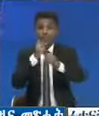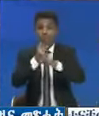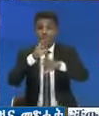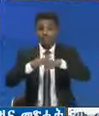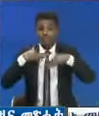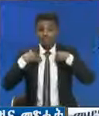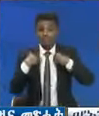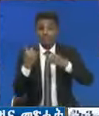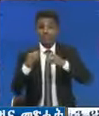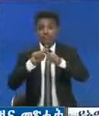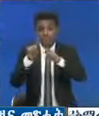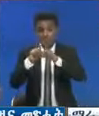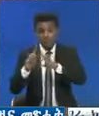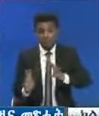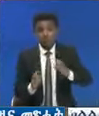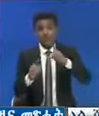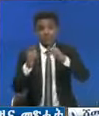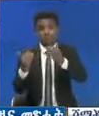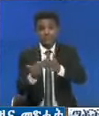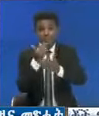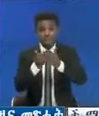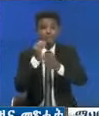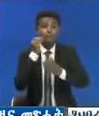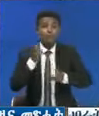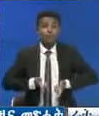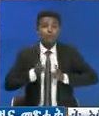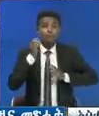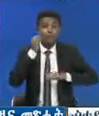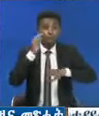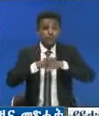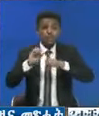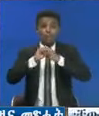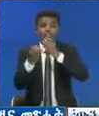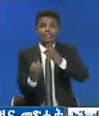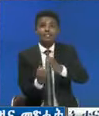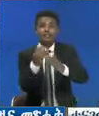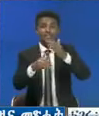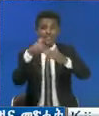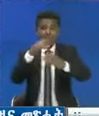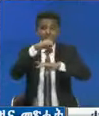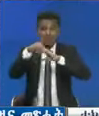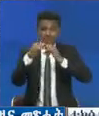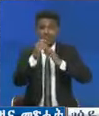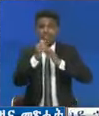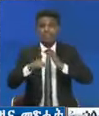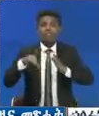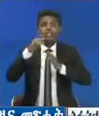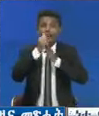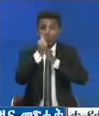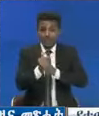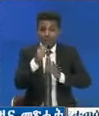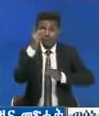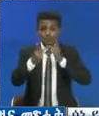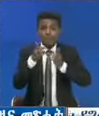ንጣፍ የተጠር መንገድ ስራዎችን ጨምሮ በአዳዲስ የመኖሪያ ቤቶች አከባቢ ያሉ መሰረተ ልማቶች ደረጃ በክልሉ ከፍተኛ አመራሮች ተገኝተዋል። የእንጅባራ